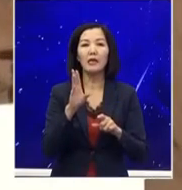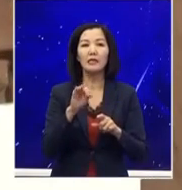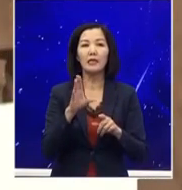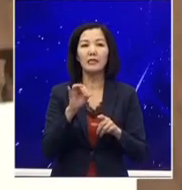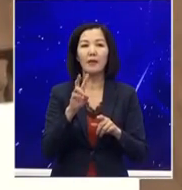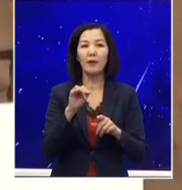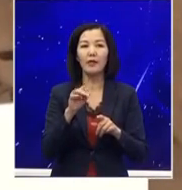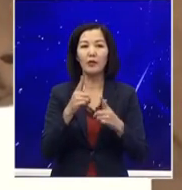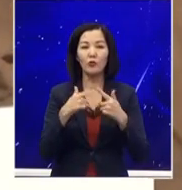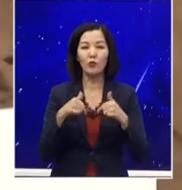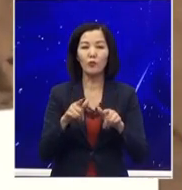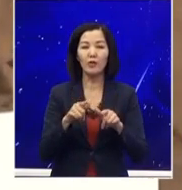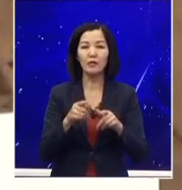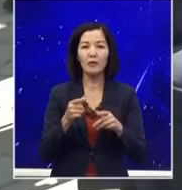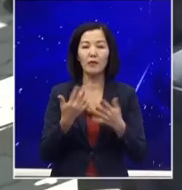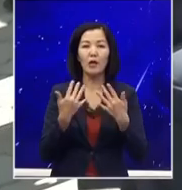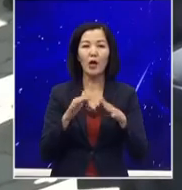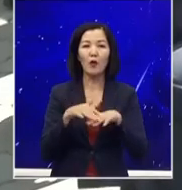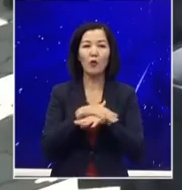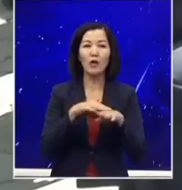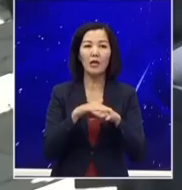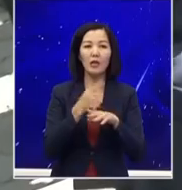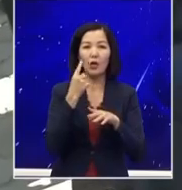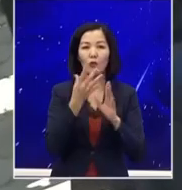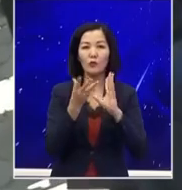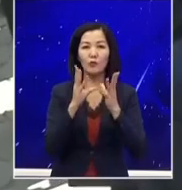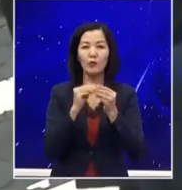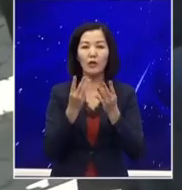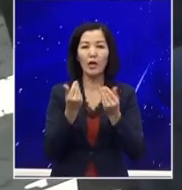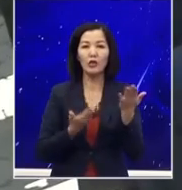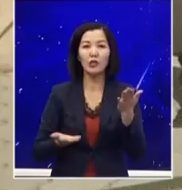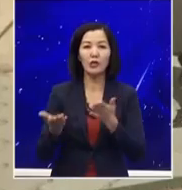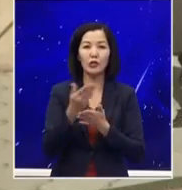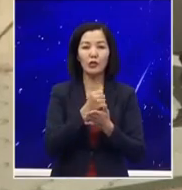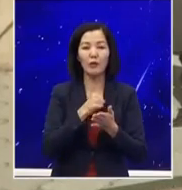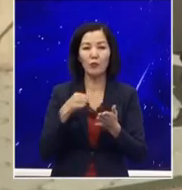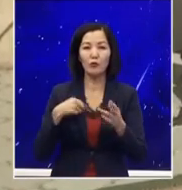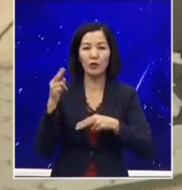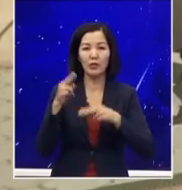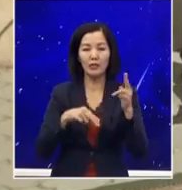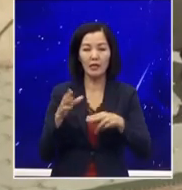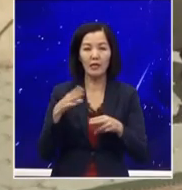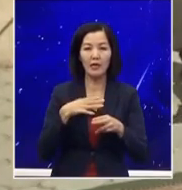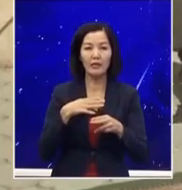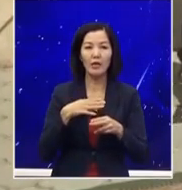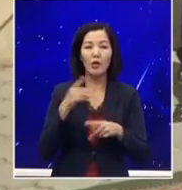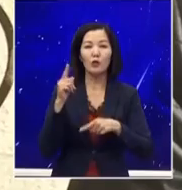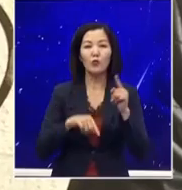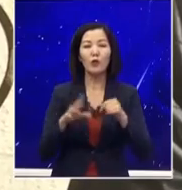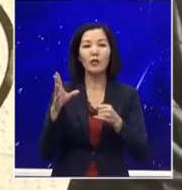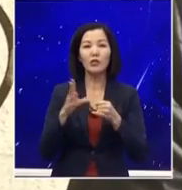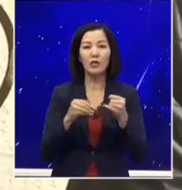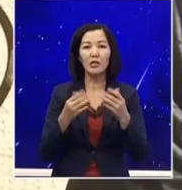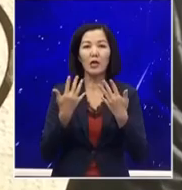қоғамдық қорының ұйымдастыруымен ауыл азаматтарының ауыз бірлігі арқасында бой көтерді. Туған жерге ту тігуді қашанда парызым деп санайтын